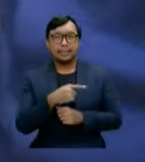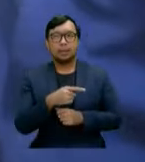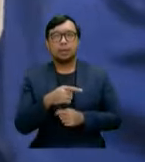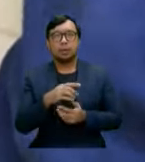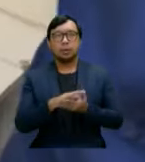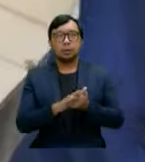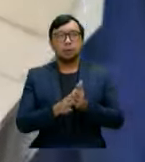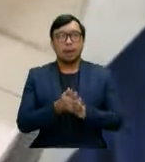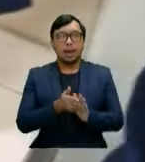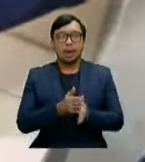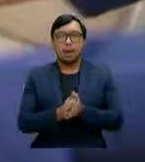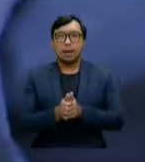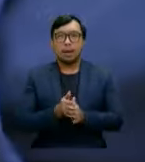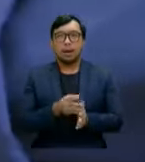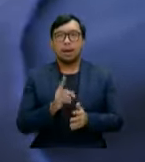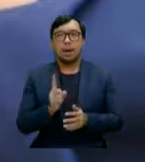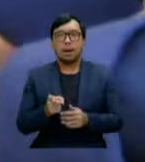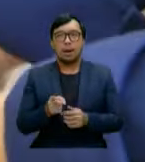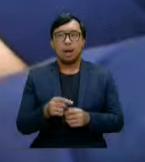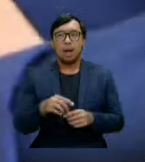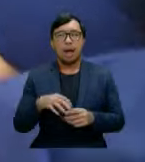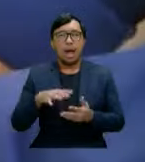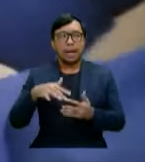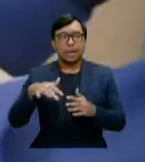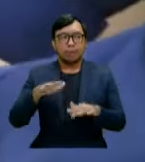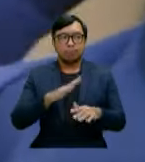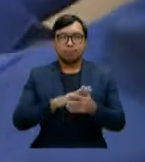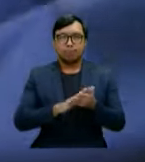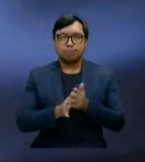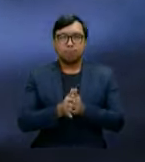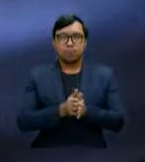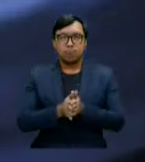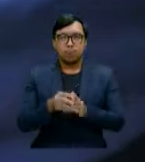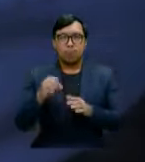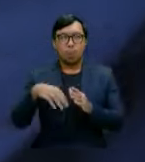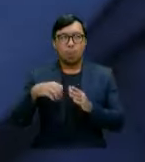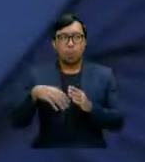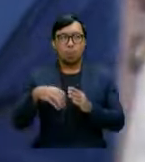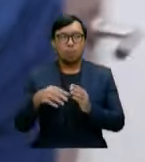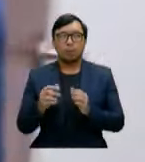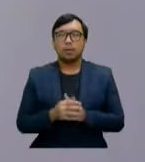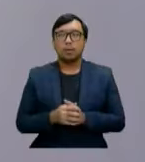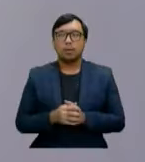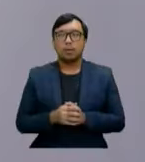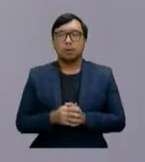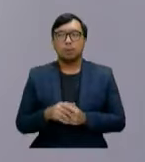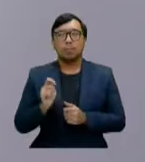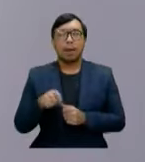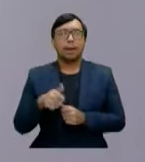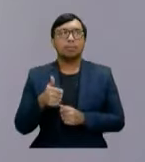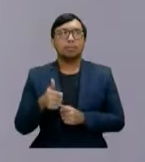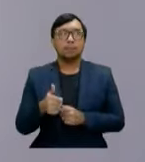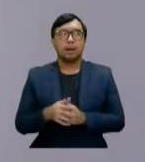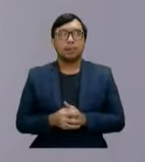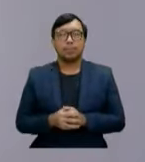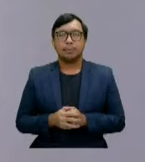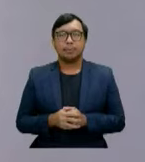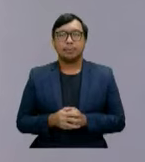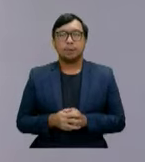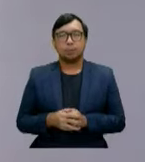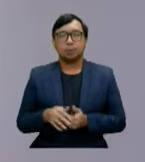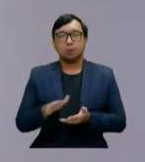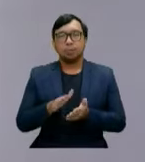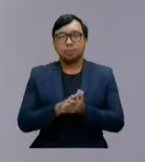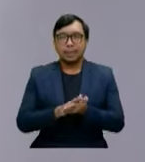sudah disediakan. Airnya sudah menyala, jadi ini bisa digunakan ya untuk penghuni untuk mencuci piring atau untuk